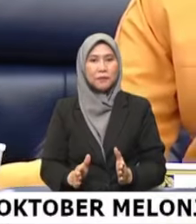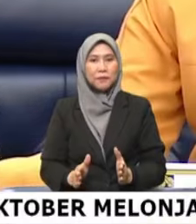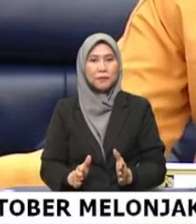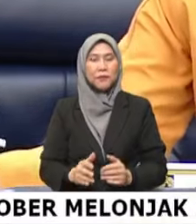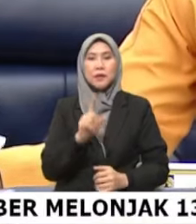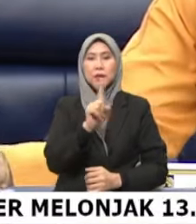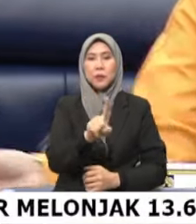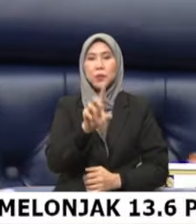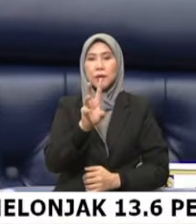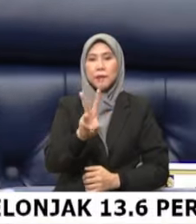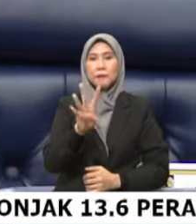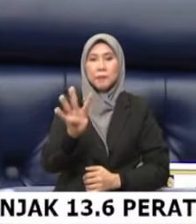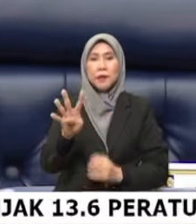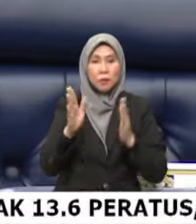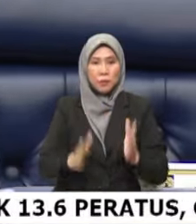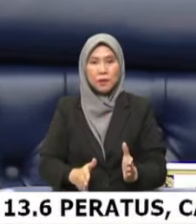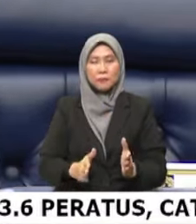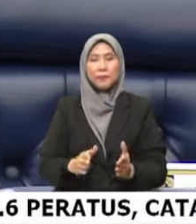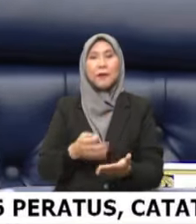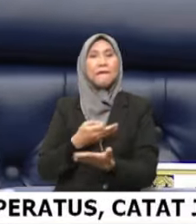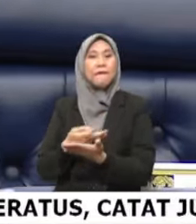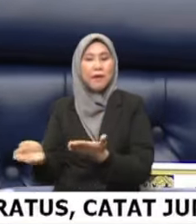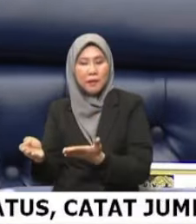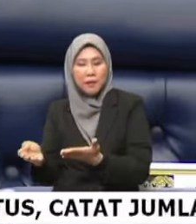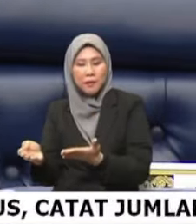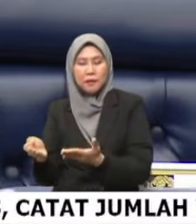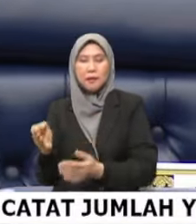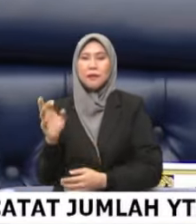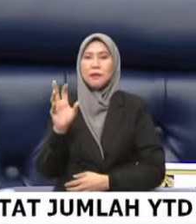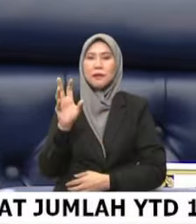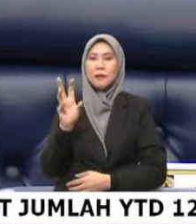164 orang. Gagal adalah